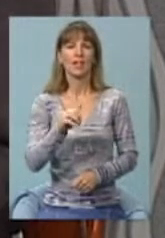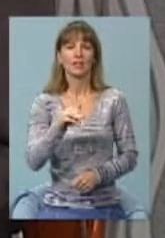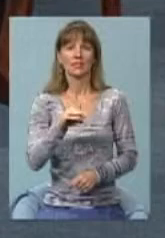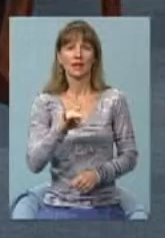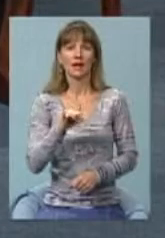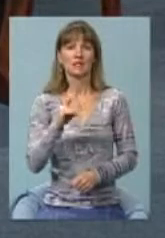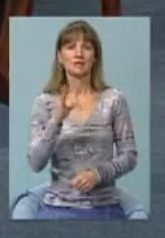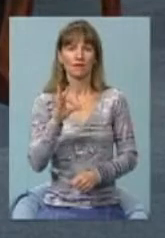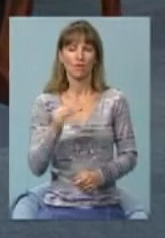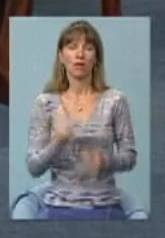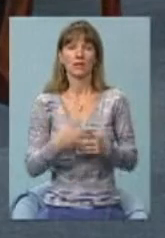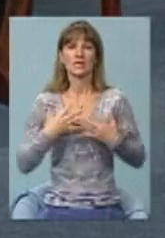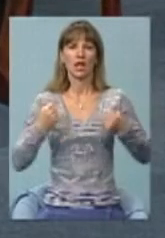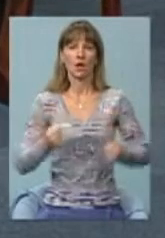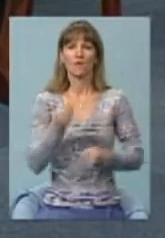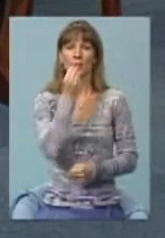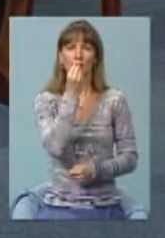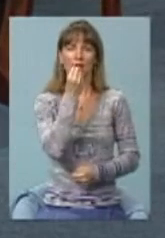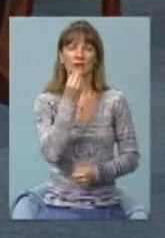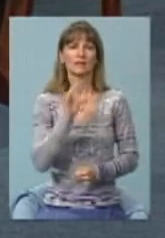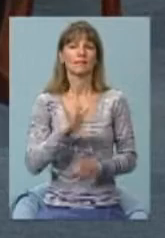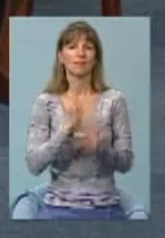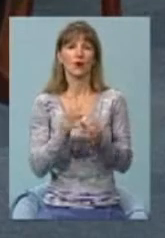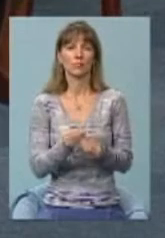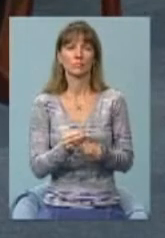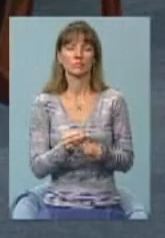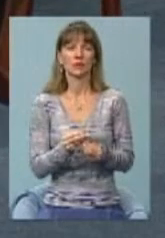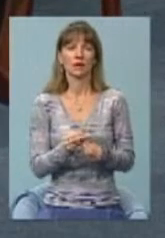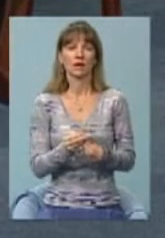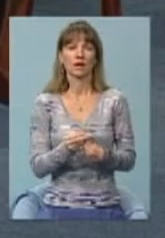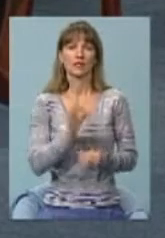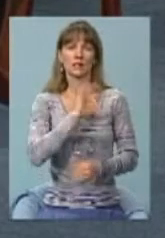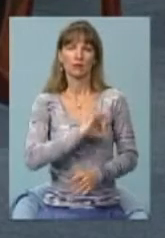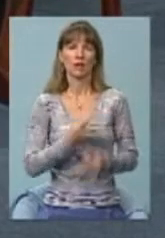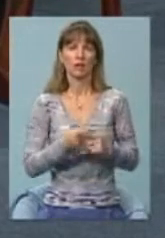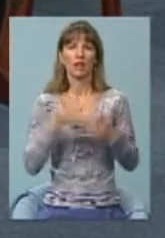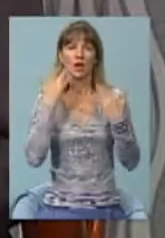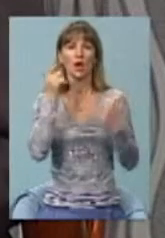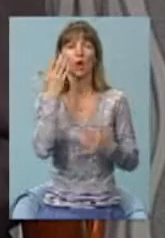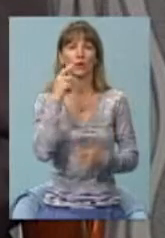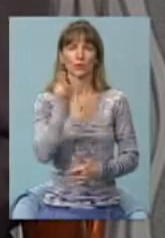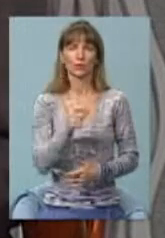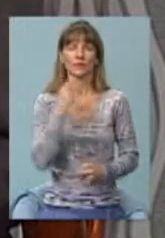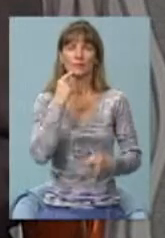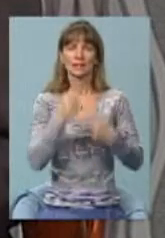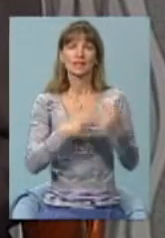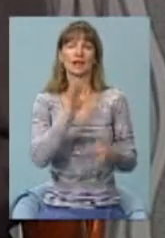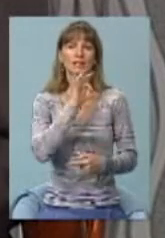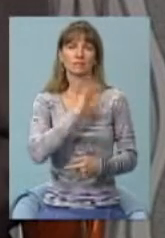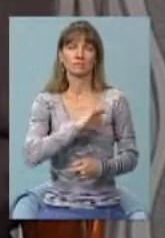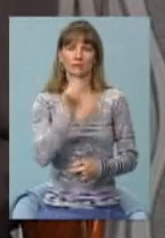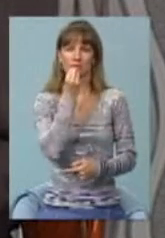таке здорове харчування, як ми бачимо. Ну, а взагалі пристосуватися до такого, звичайно, таке легко. Коли людина, ну, постійно вживає одне і те